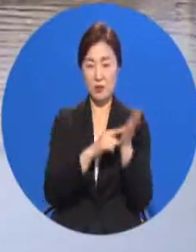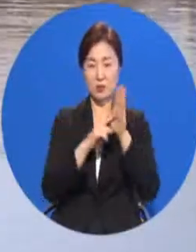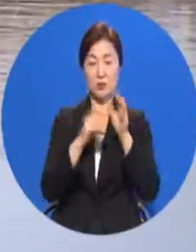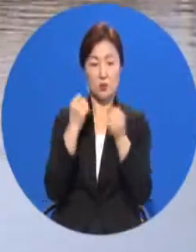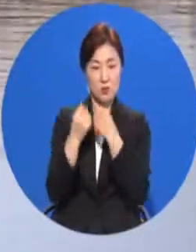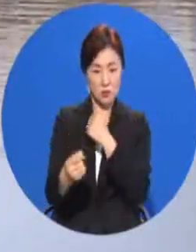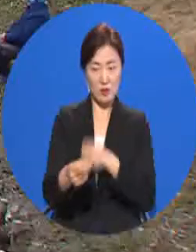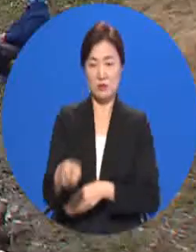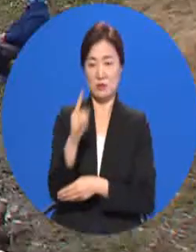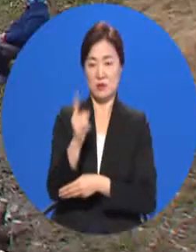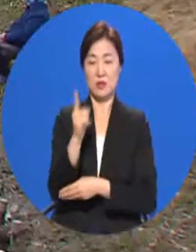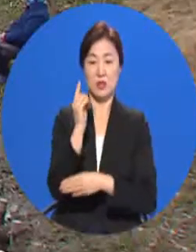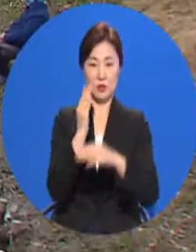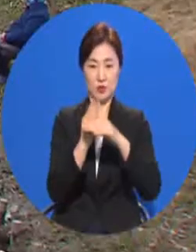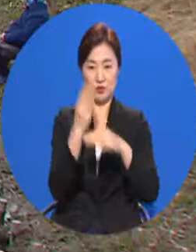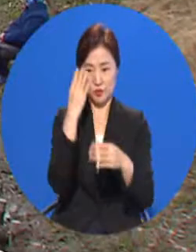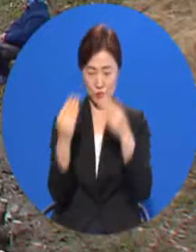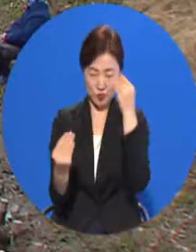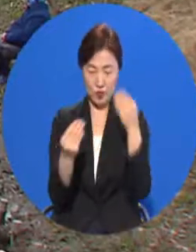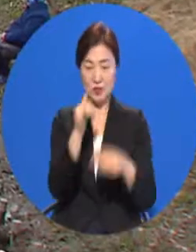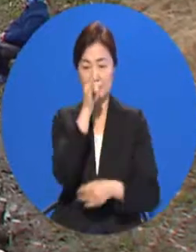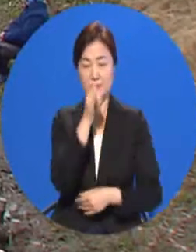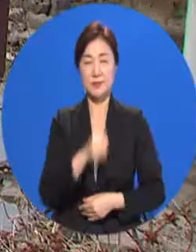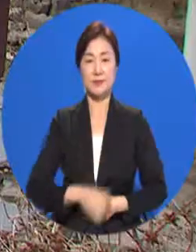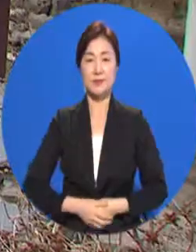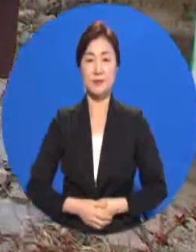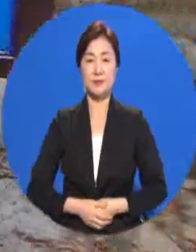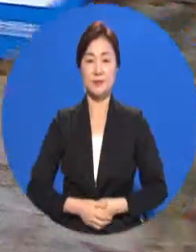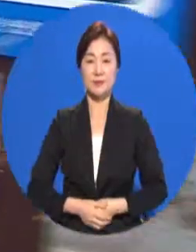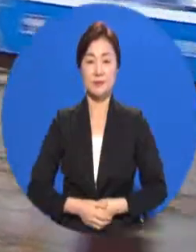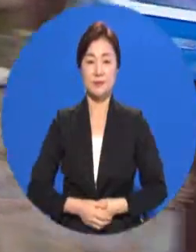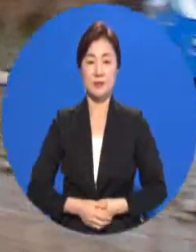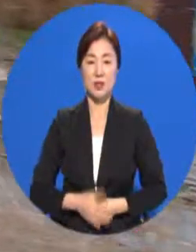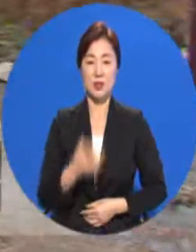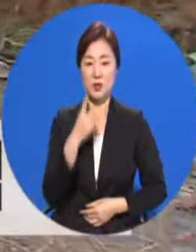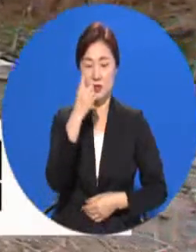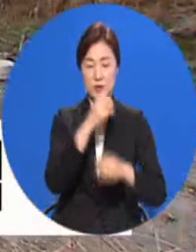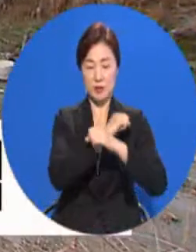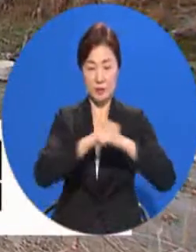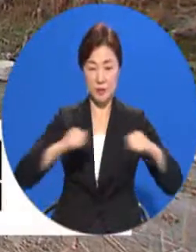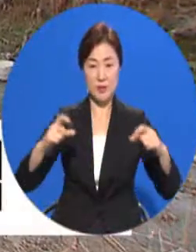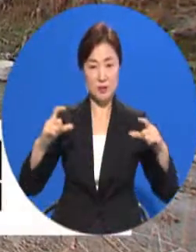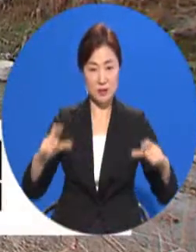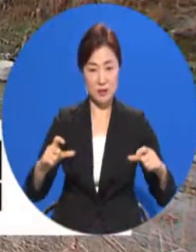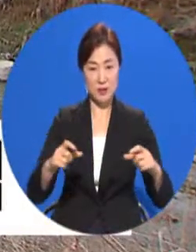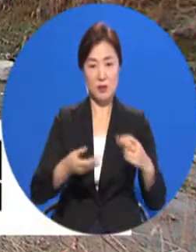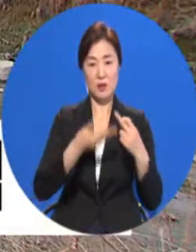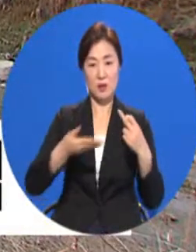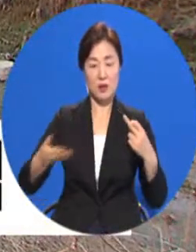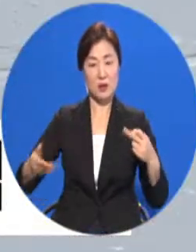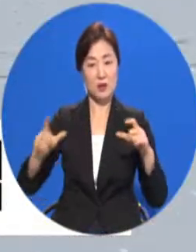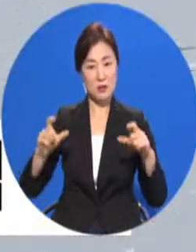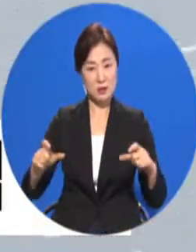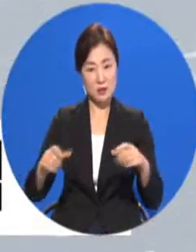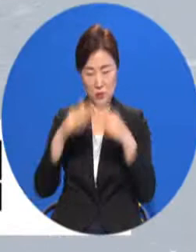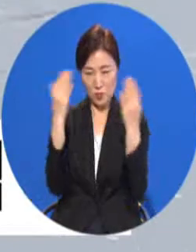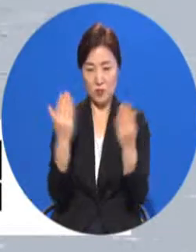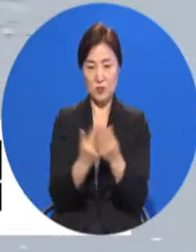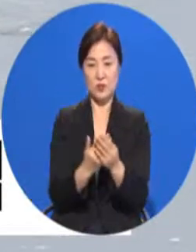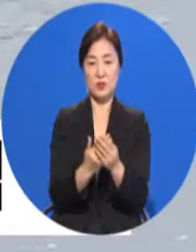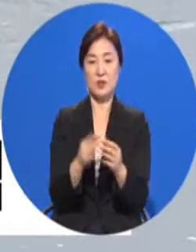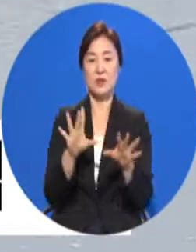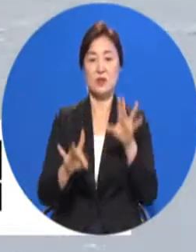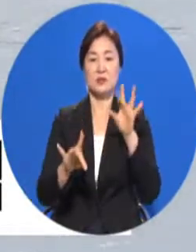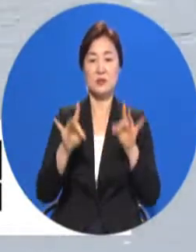않는 낚시꾼 67명도 볼 수 있습니다. 순천만 습지와 순천 동천하구 일대는 모두 습지